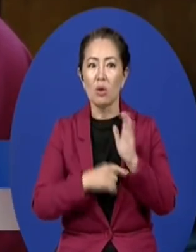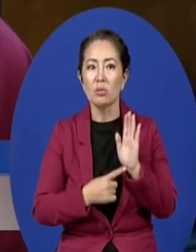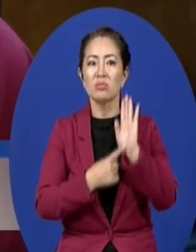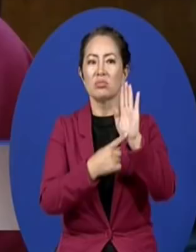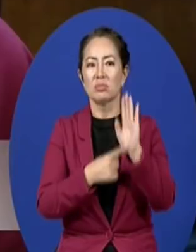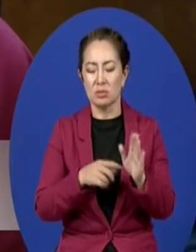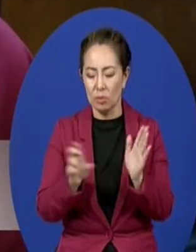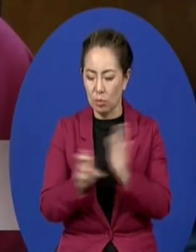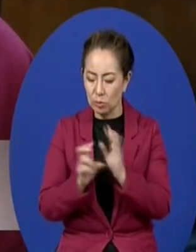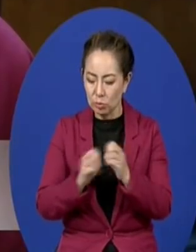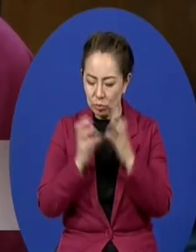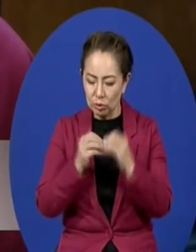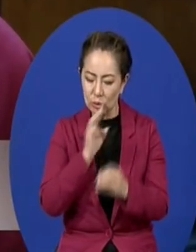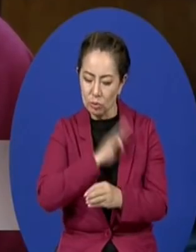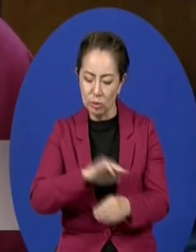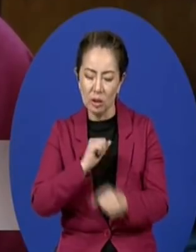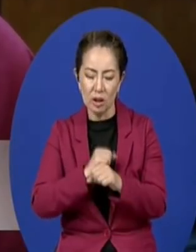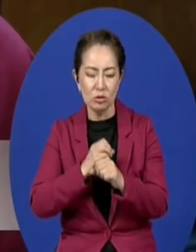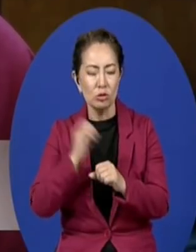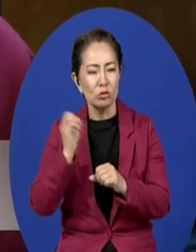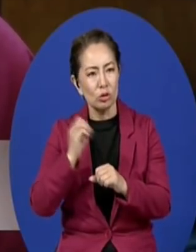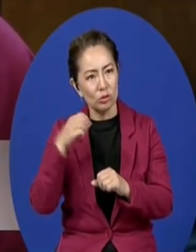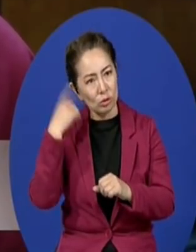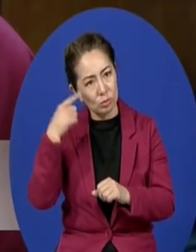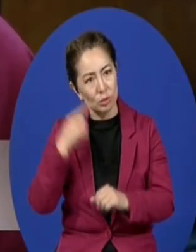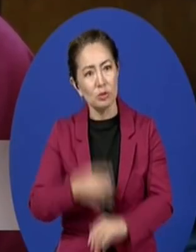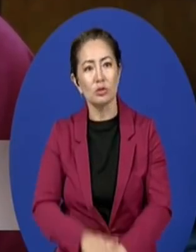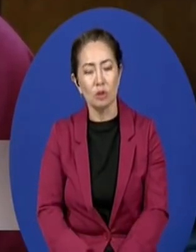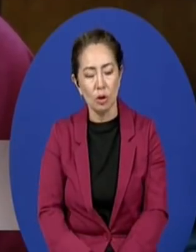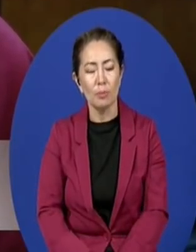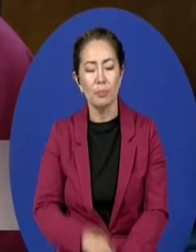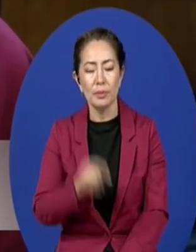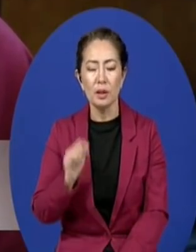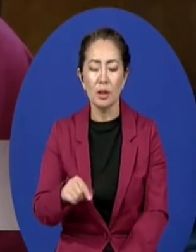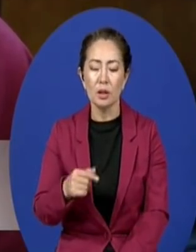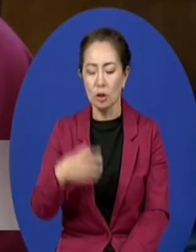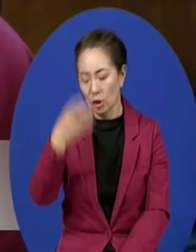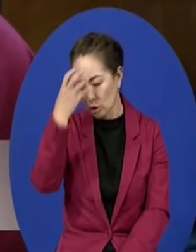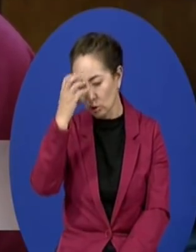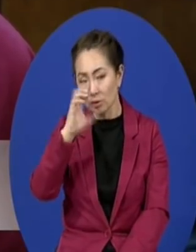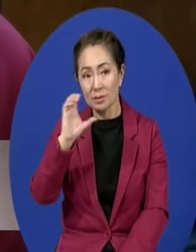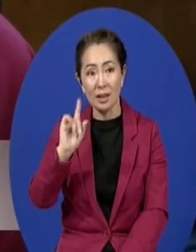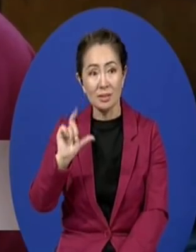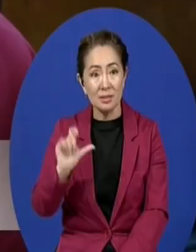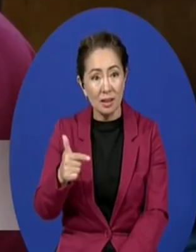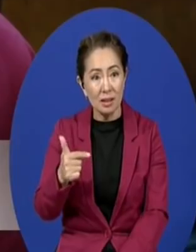нар бүрдүүлэхийн төлөө ажиллах ёстой гэж ингэж бодож байгаа. Тэгээ энэ дээр бас төр засаг